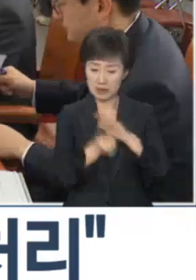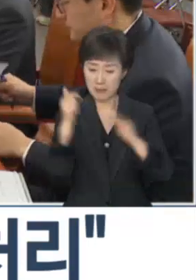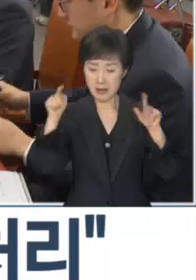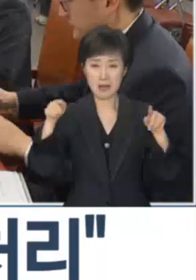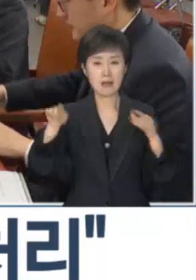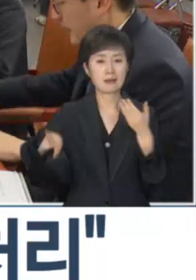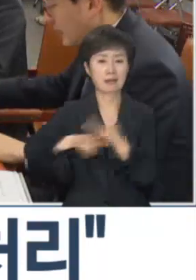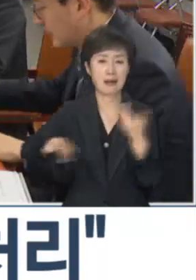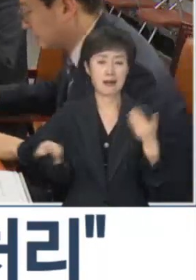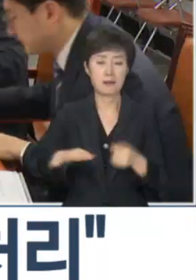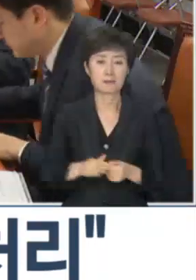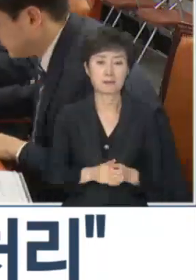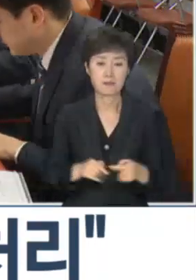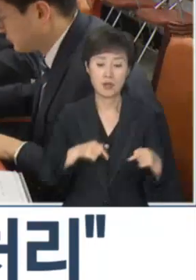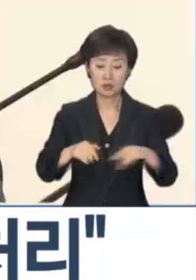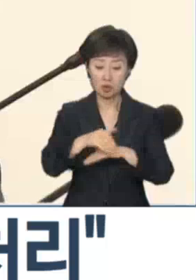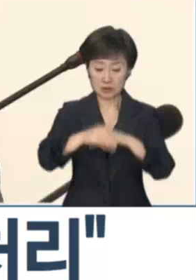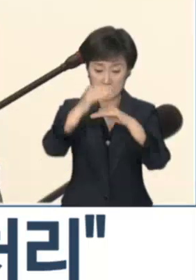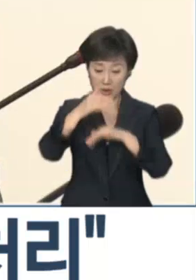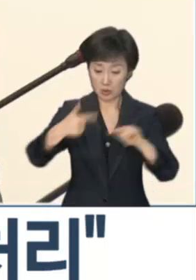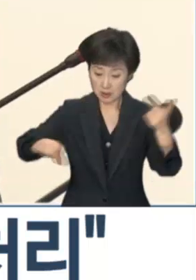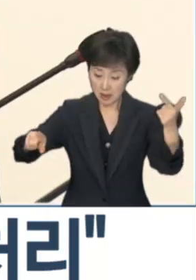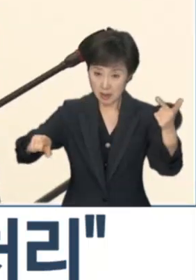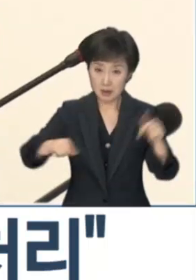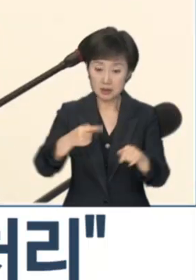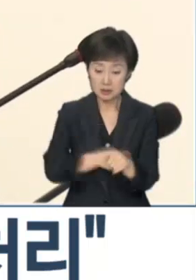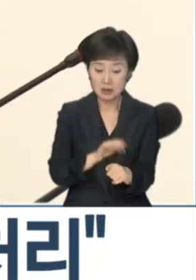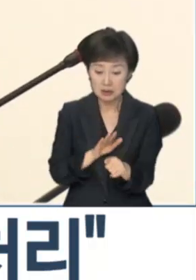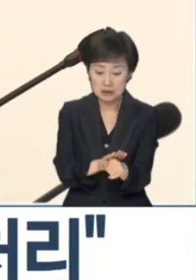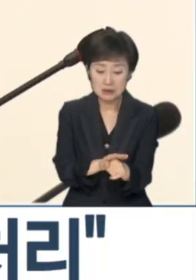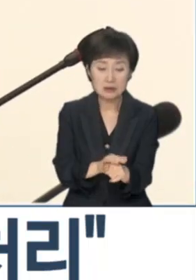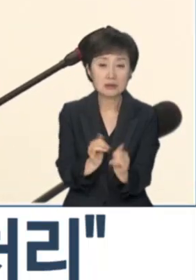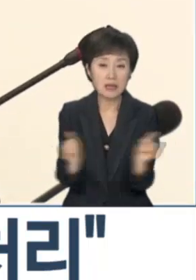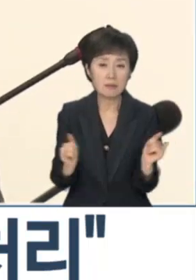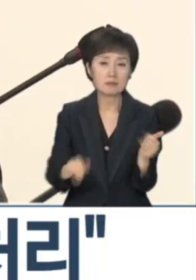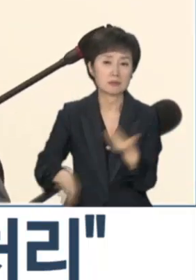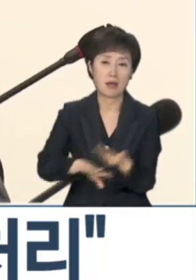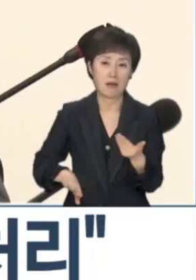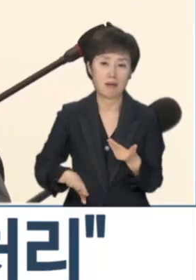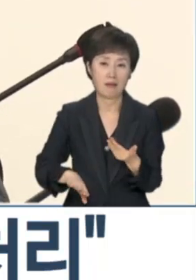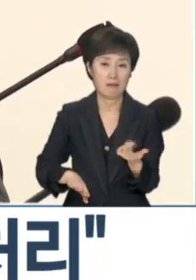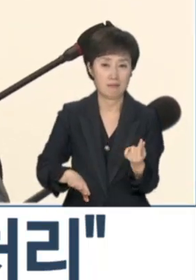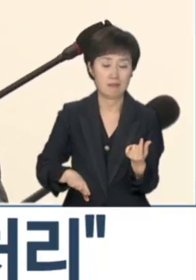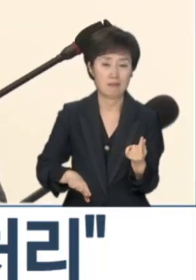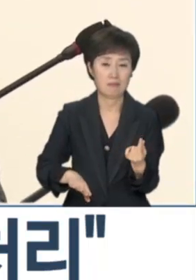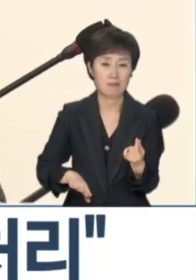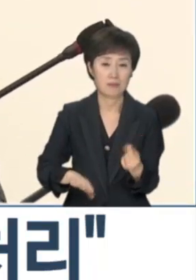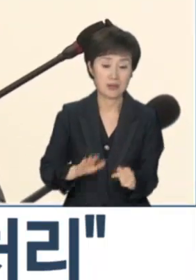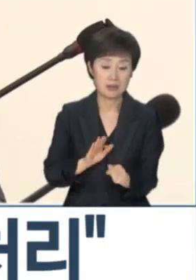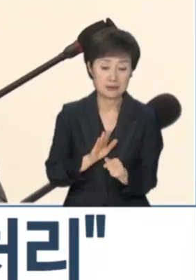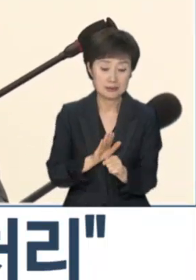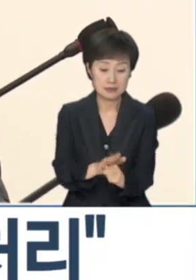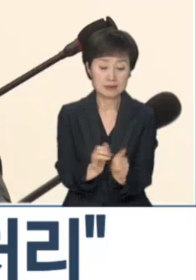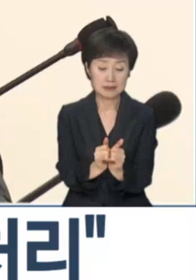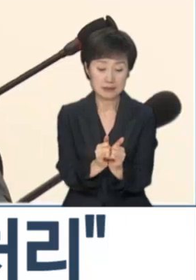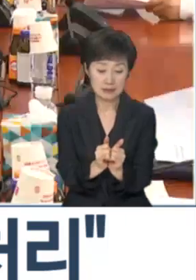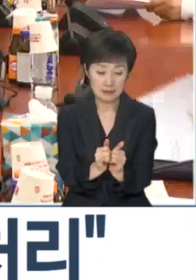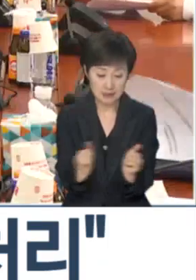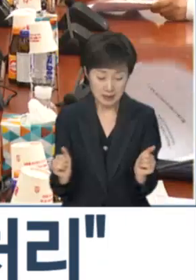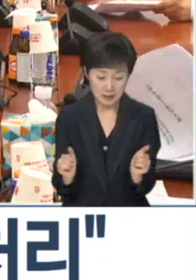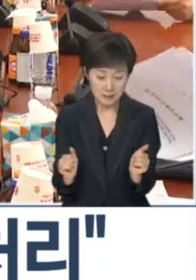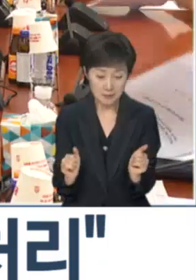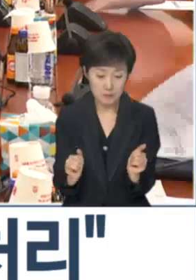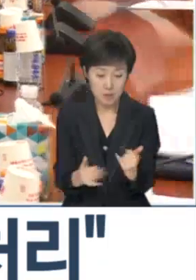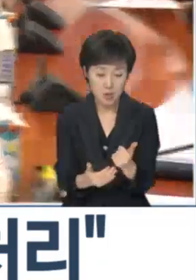지금. 정책이 다르면 거기에 대한 지지층도 다르게 따라올 수밖에 없고 지지층을 위해서 예산을